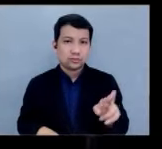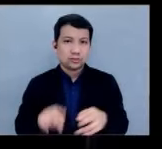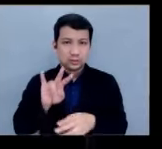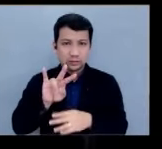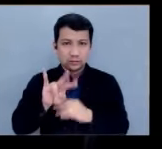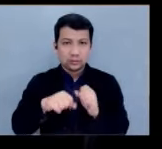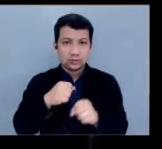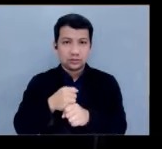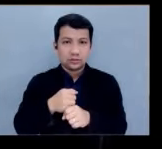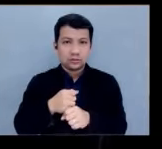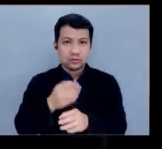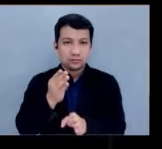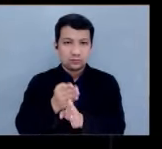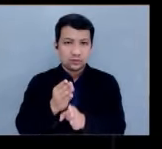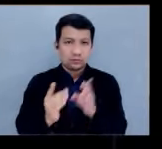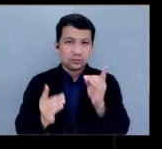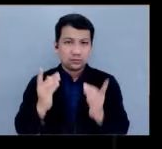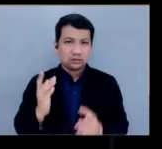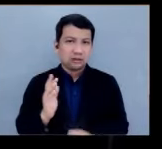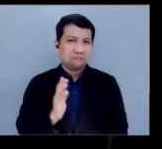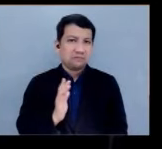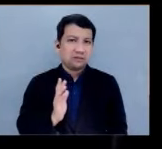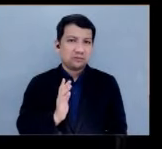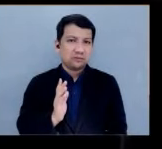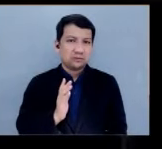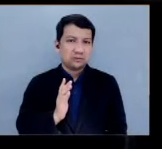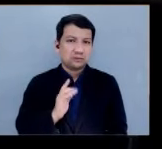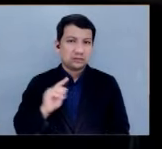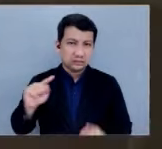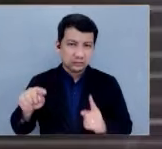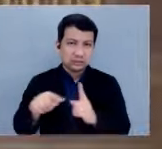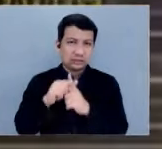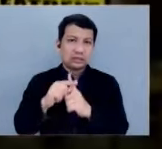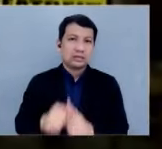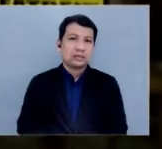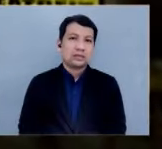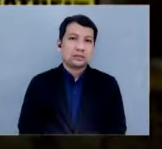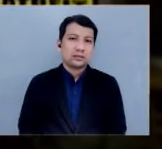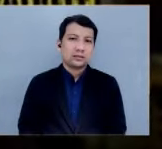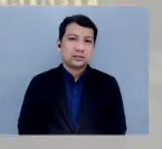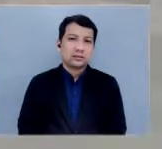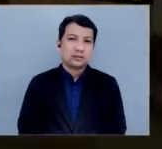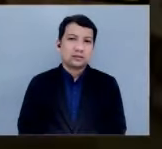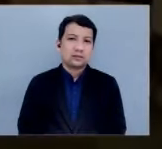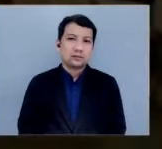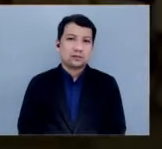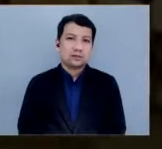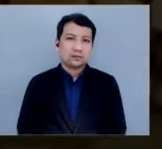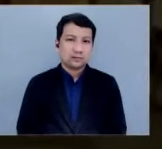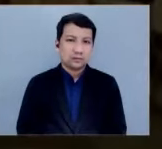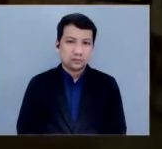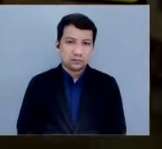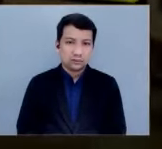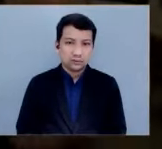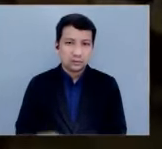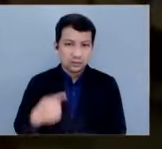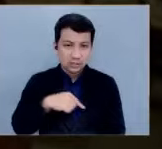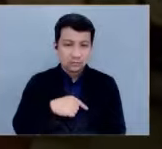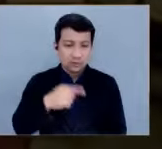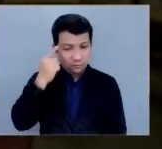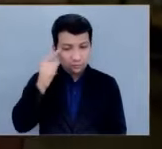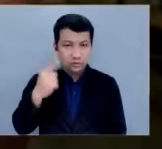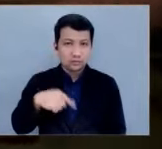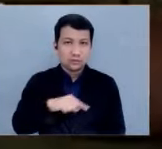driver, panatag na hindi siya magpopositibo sa drug test. Kahit araw-araw pa, para sa amin naman yun, sa sarili namin